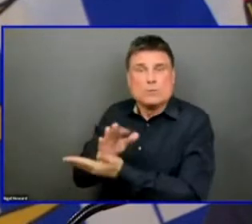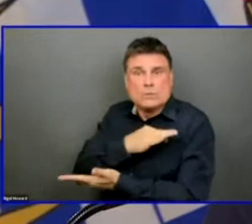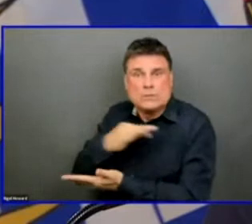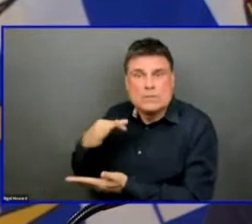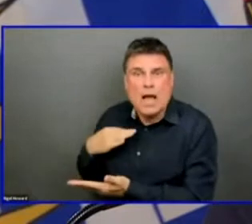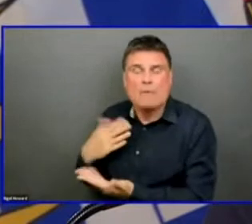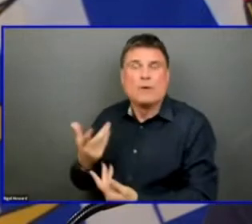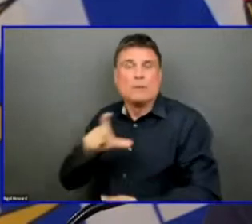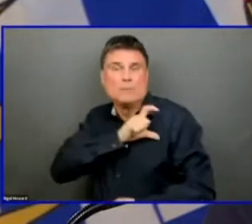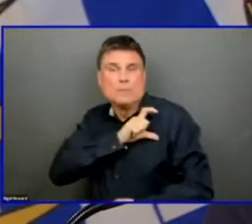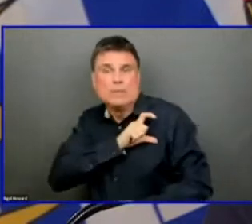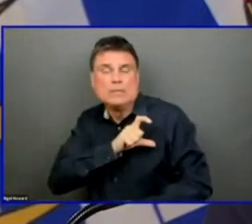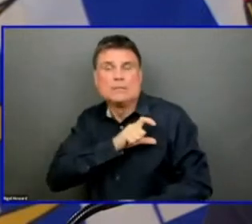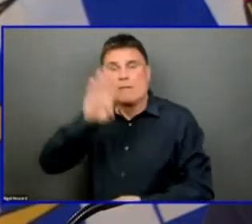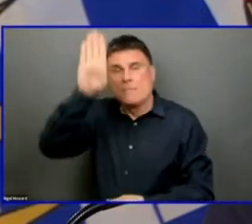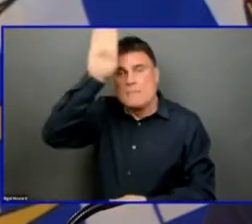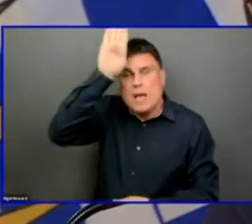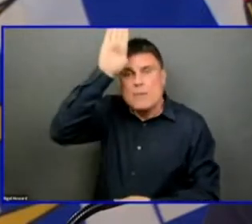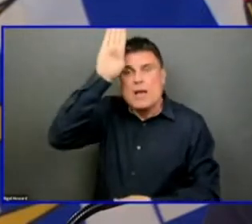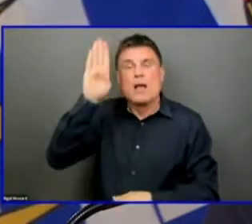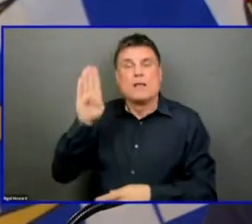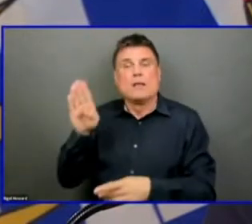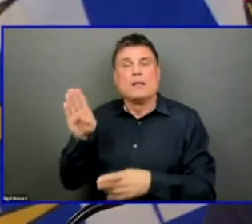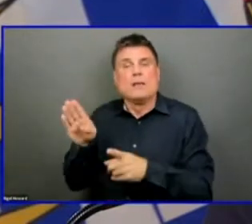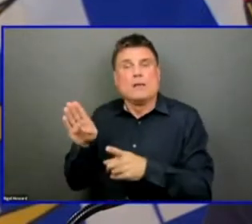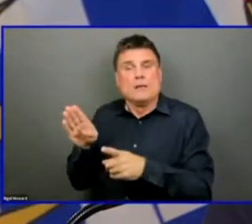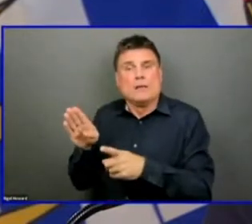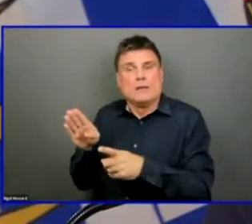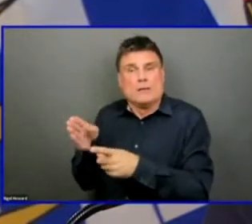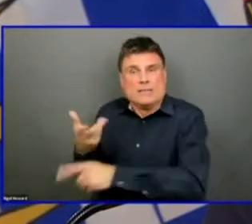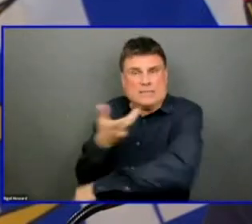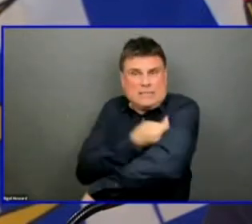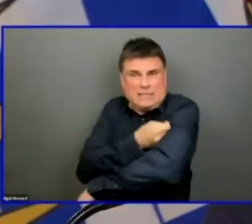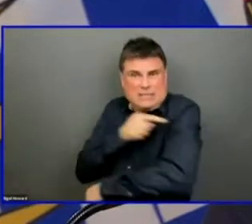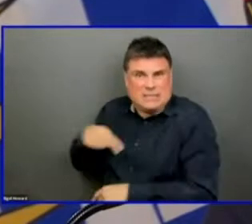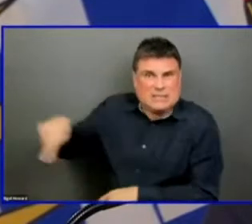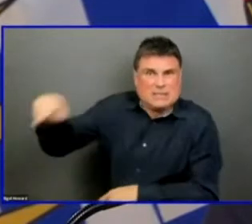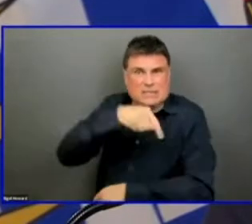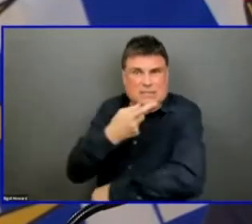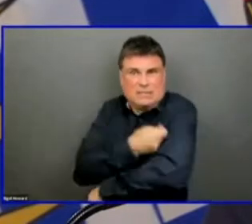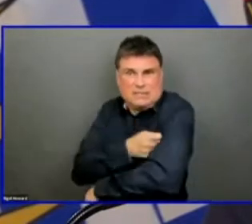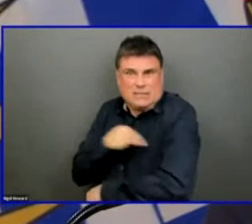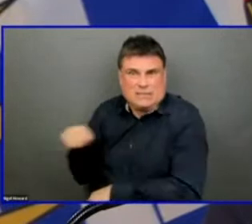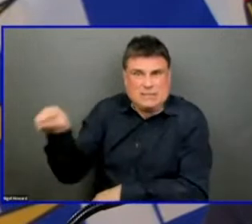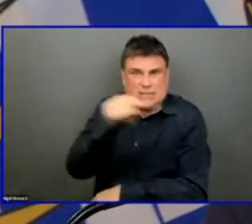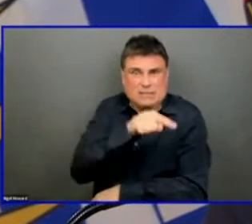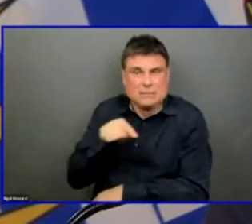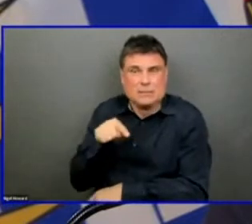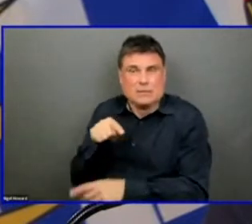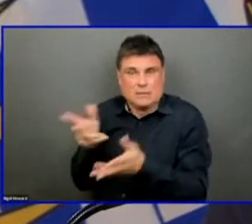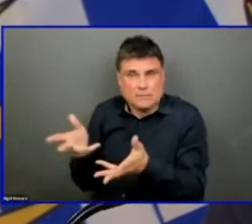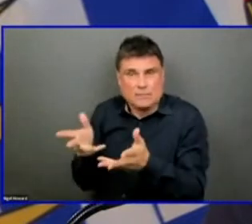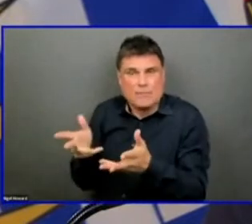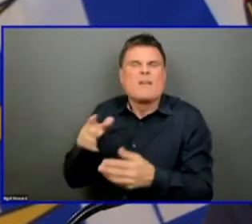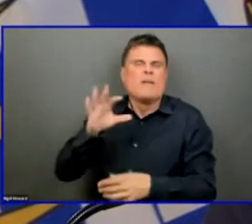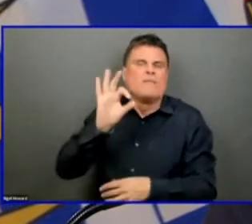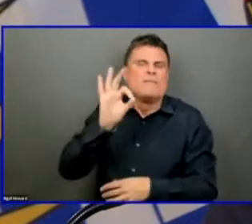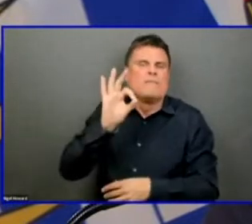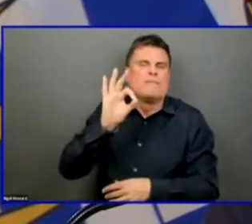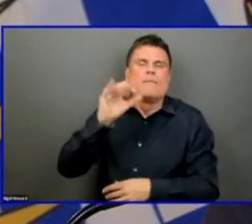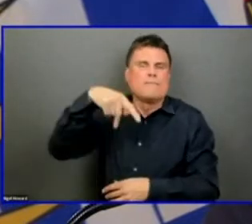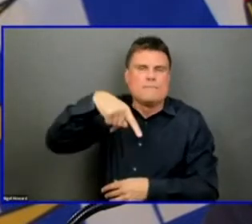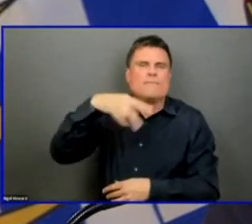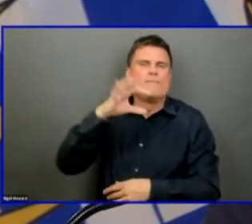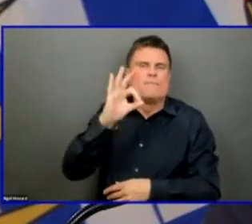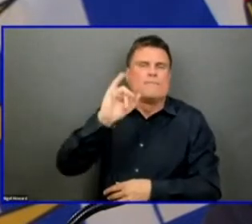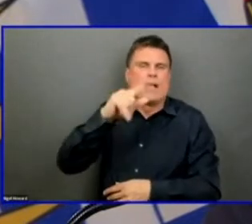Moderna Pfizer is being moved from the age-based to those priority groups that you've committed to 然后呢， vaccinate? 他又说到了，因为 Yeah, so,